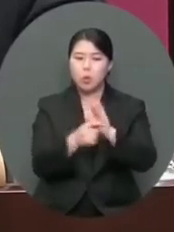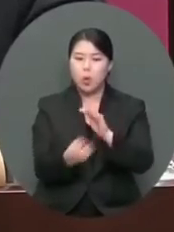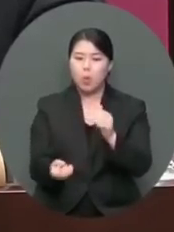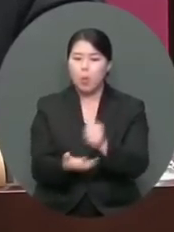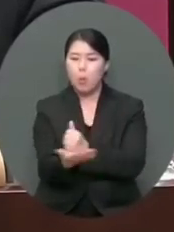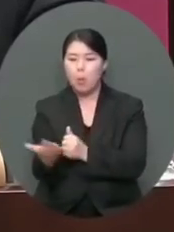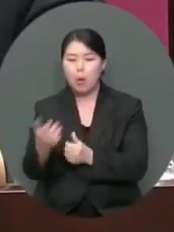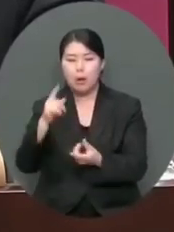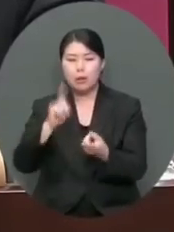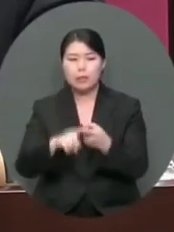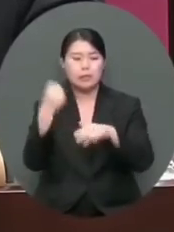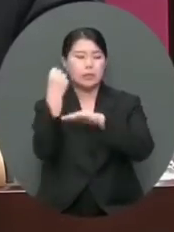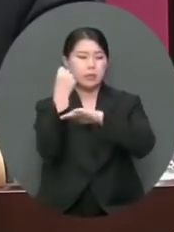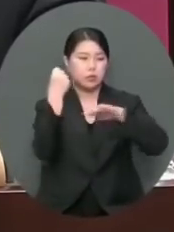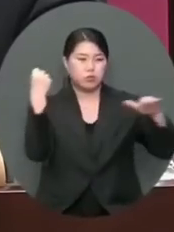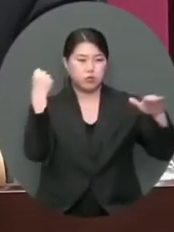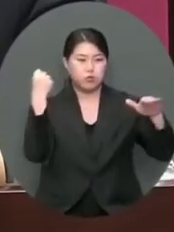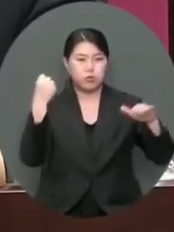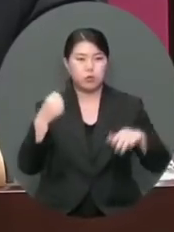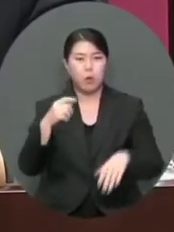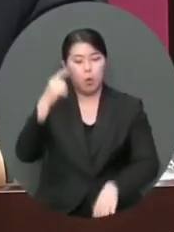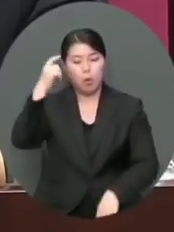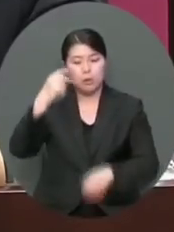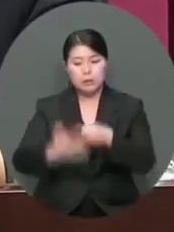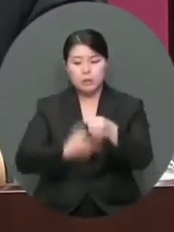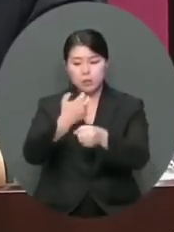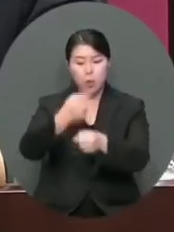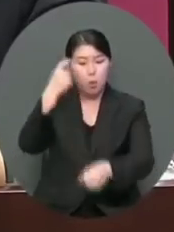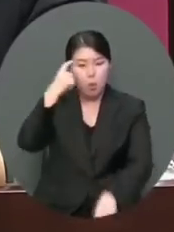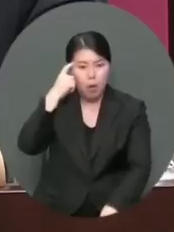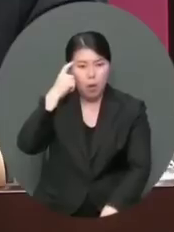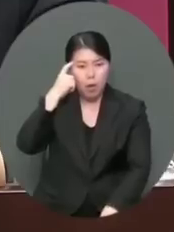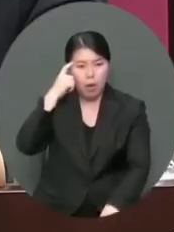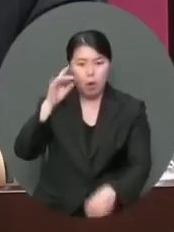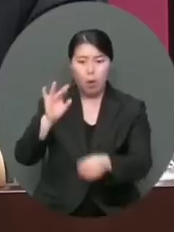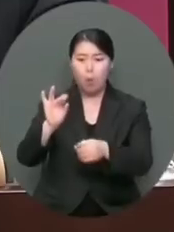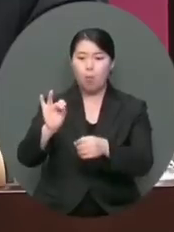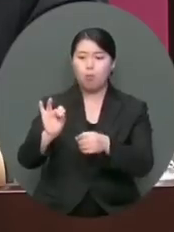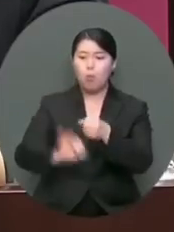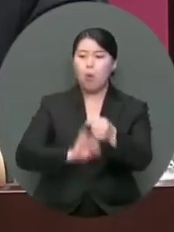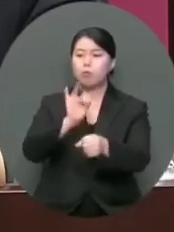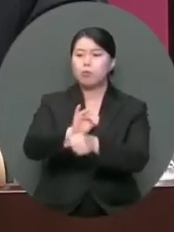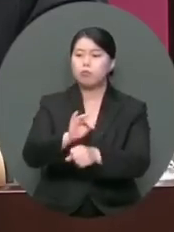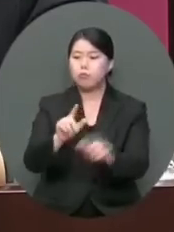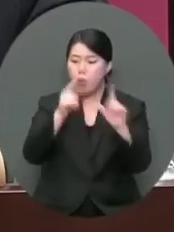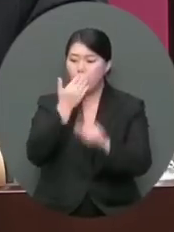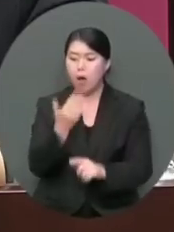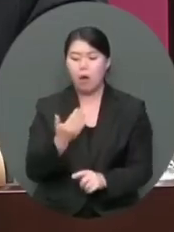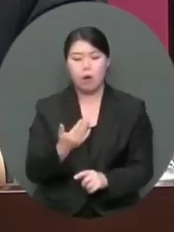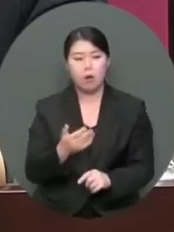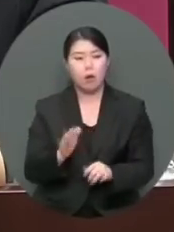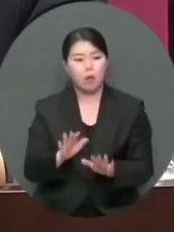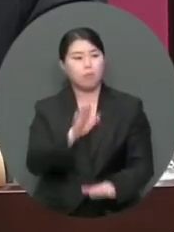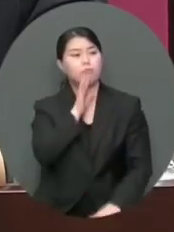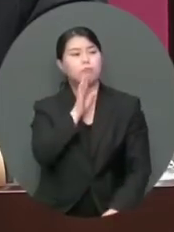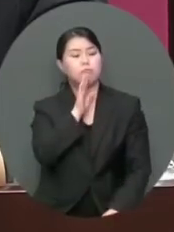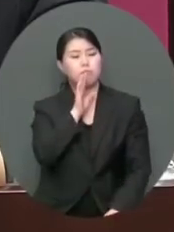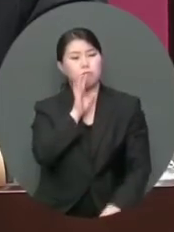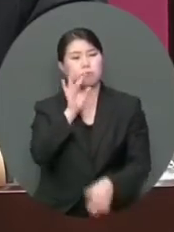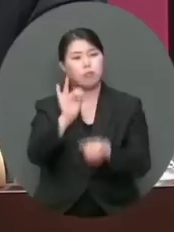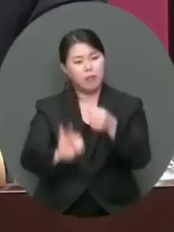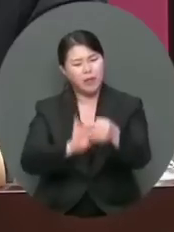거를 기준을 둔 겁니다. 그럼 왜 70년입니까? 100살도 살 수 있는데. 맞습니다. 100살 살 수